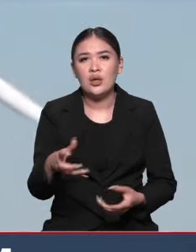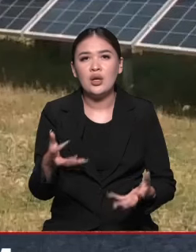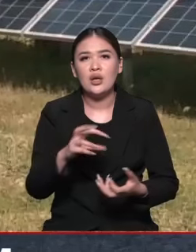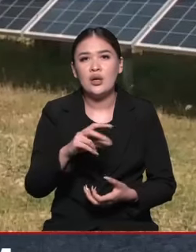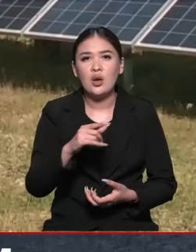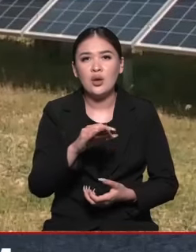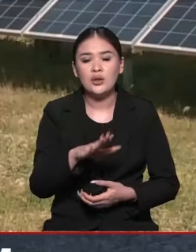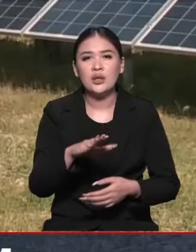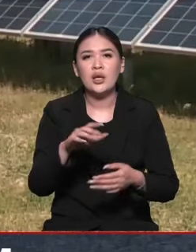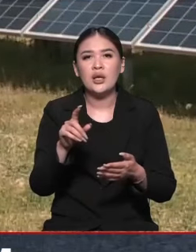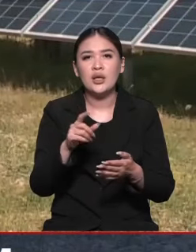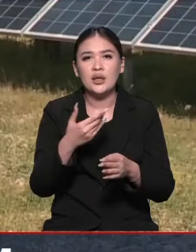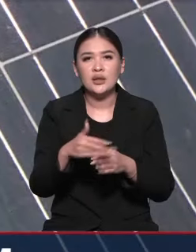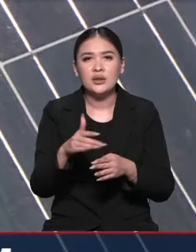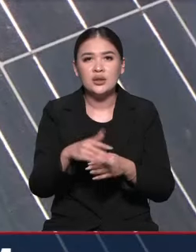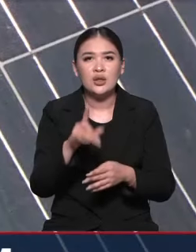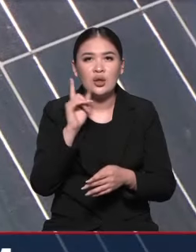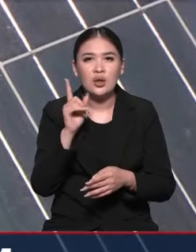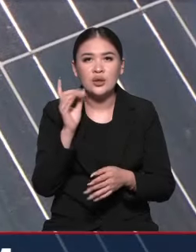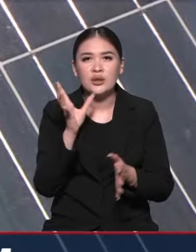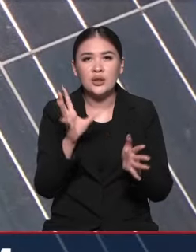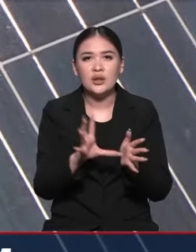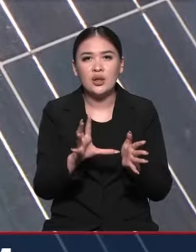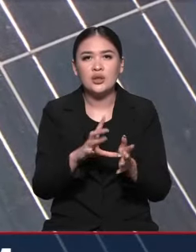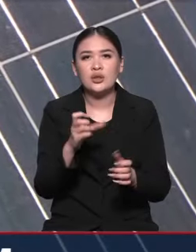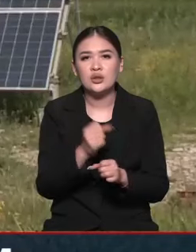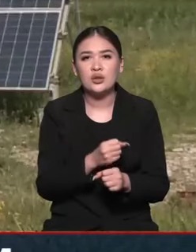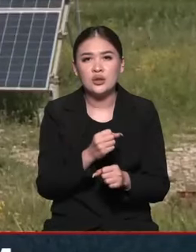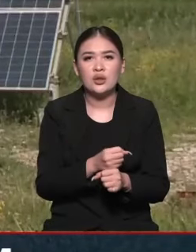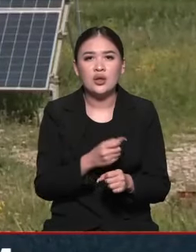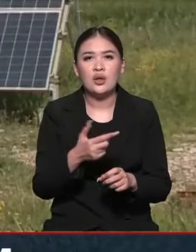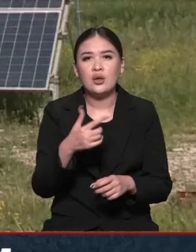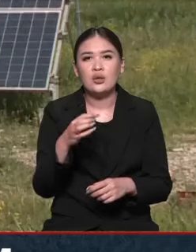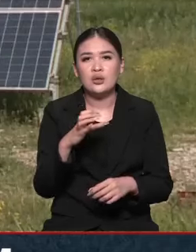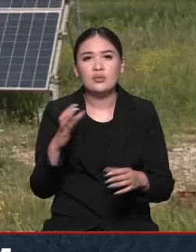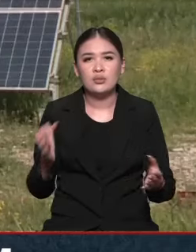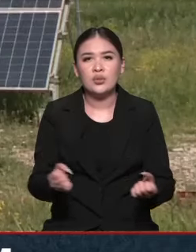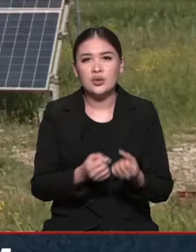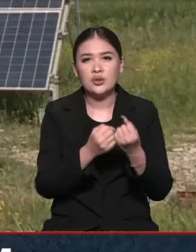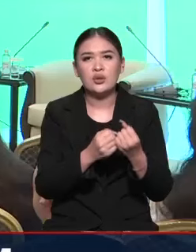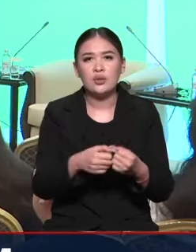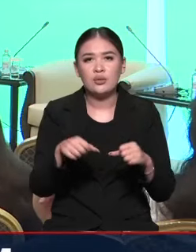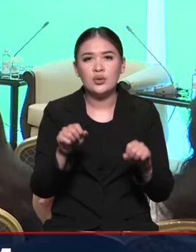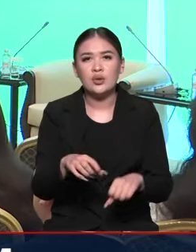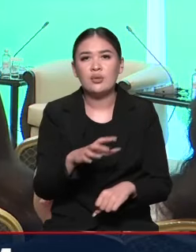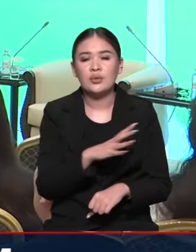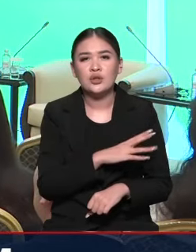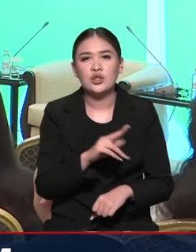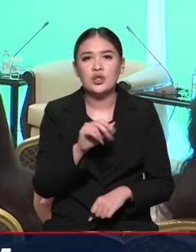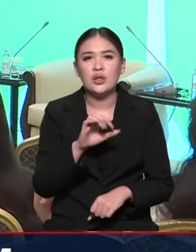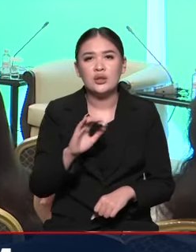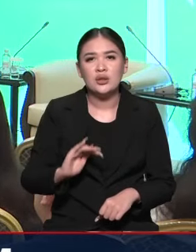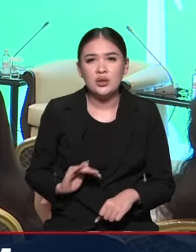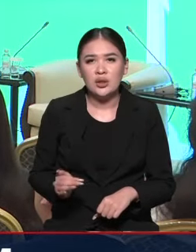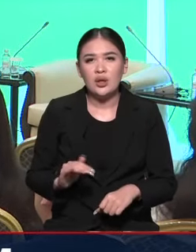на внедрение зеленых технологий. А за счет разработанных инструментов господдержки им удалось привлечь и частные инвестиции в